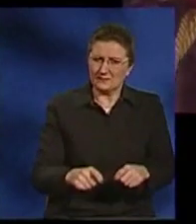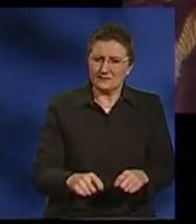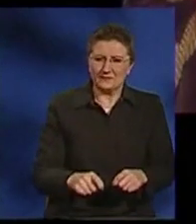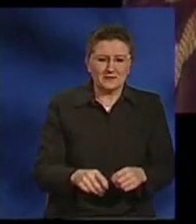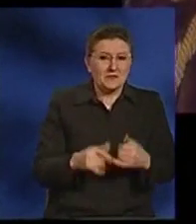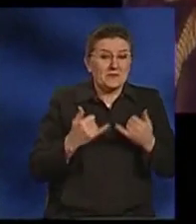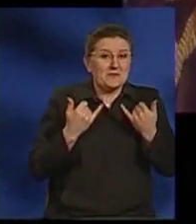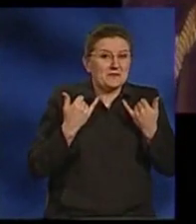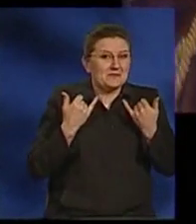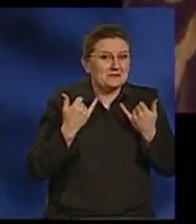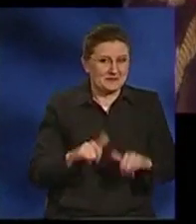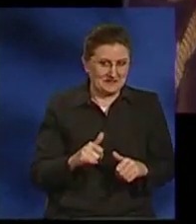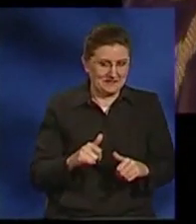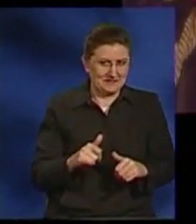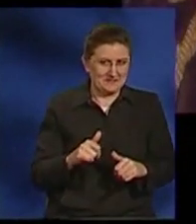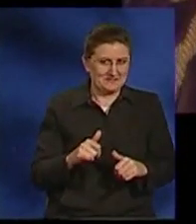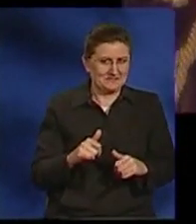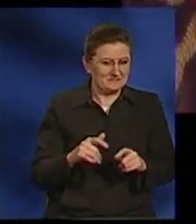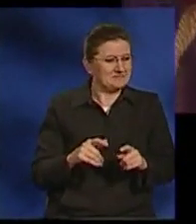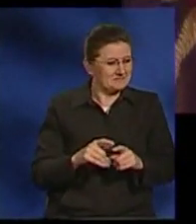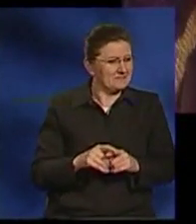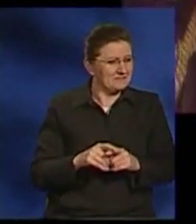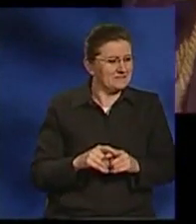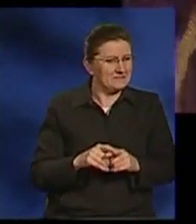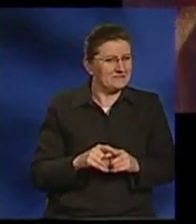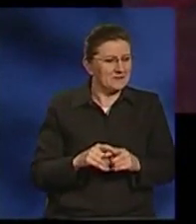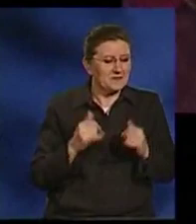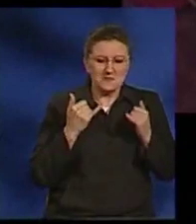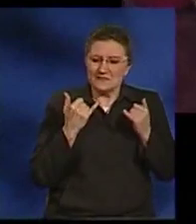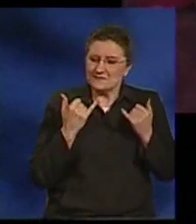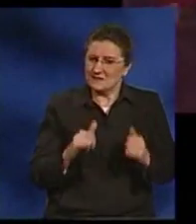никогда счастье других людей Не оплачивалось так щедро, а?